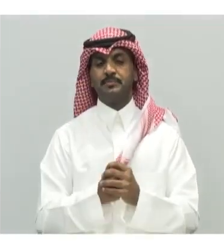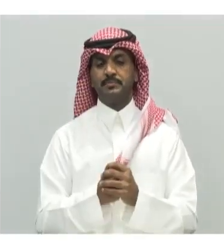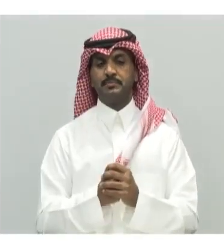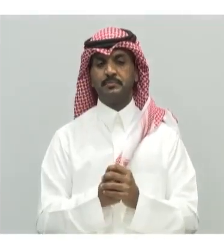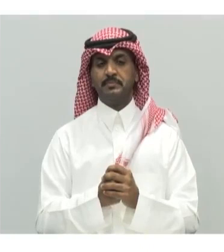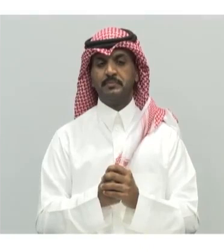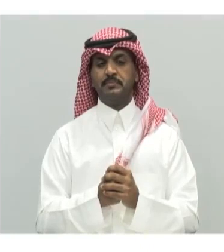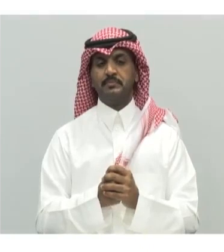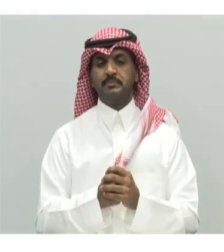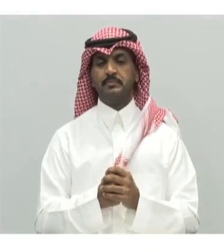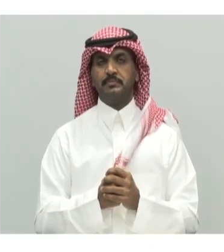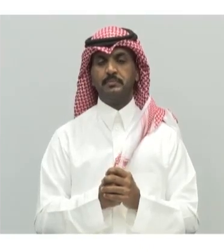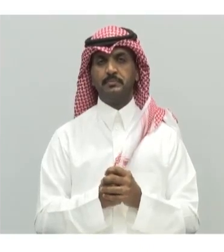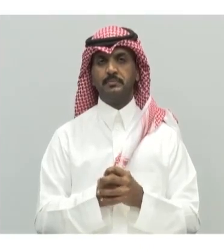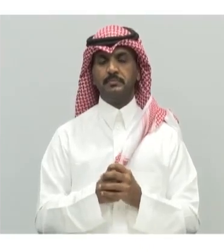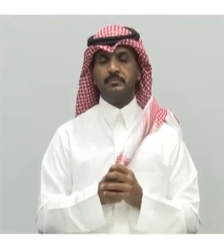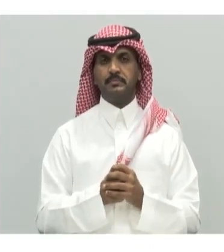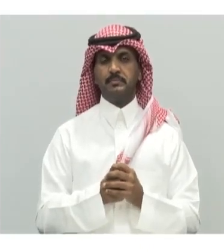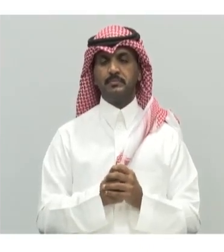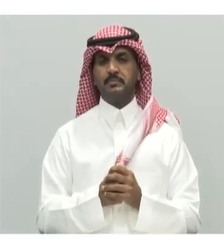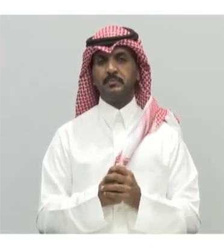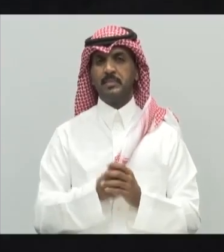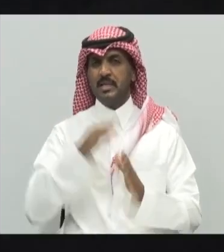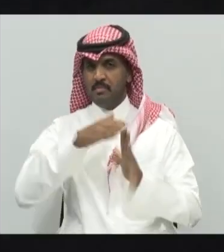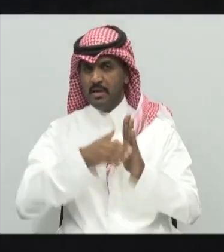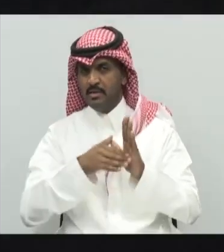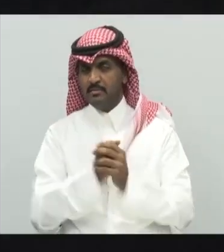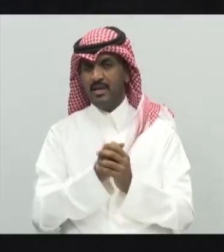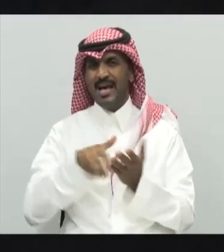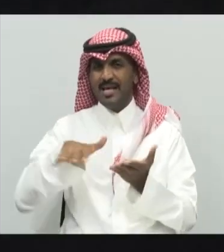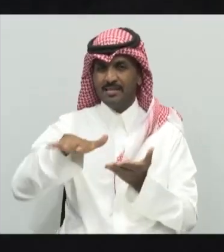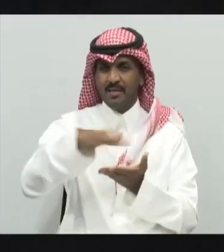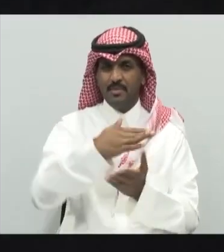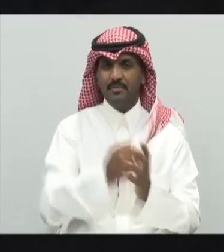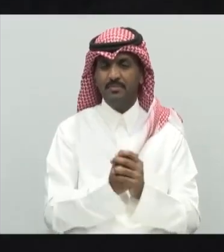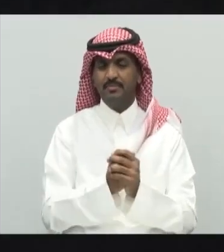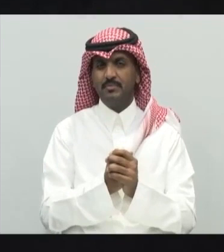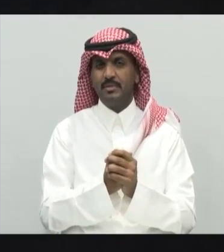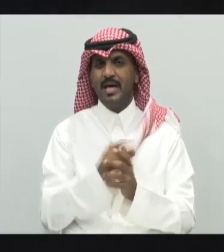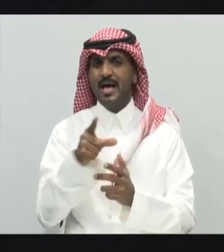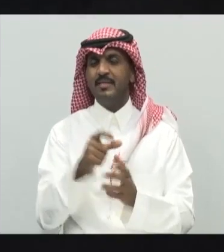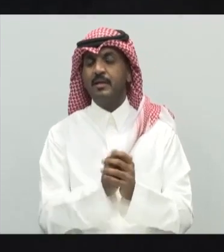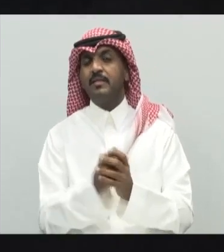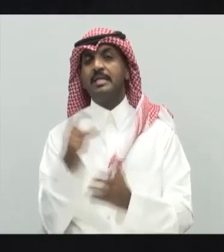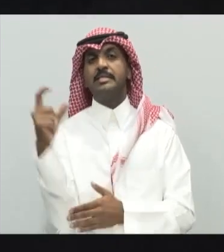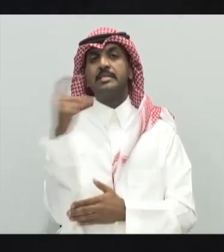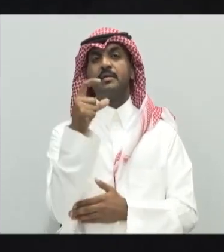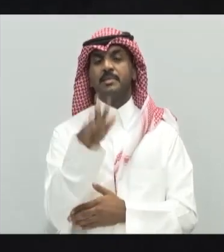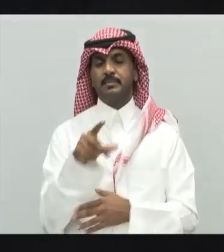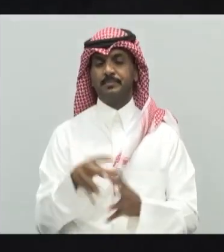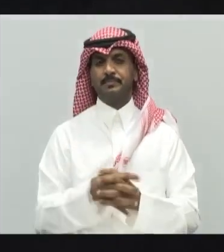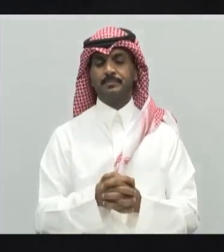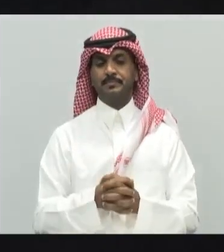فما ابرز خصائصها تتميز بخصائص عامه ميزت هذه الحضاره الاسلاميه منها